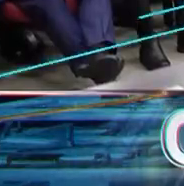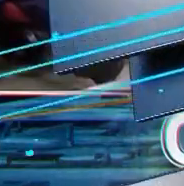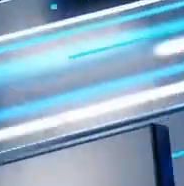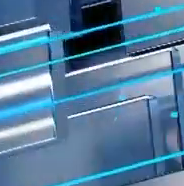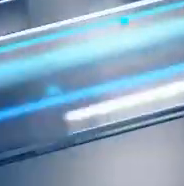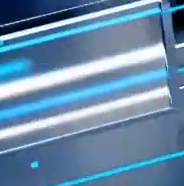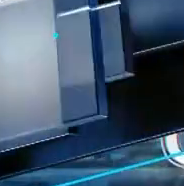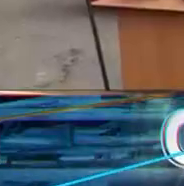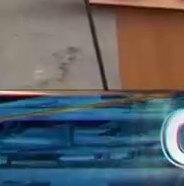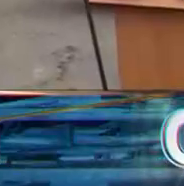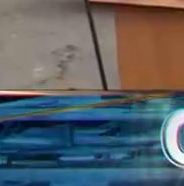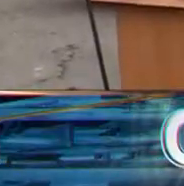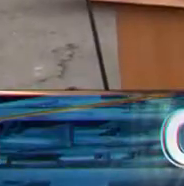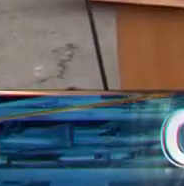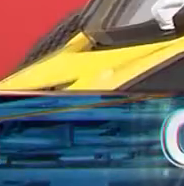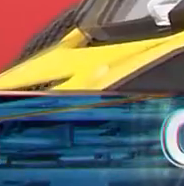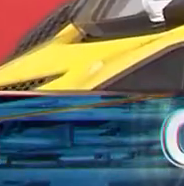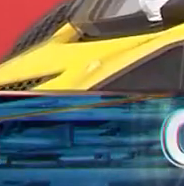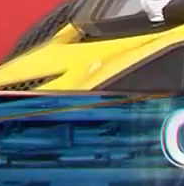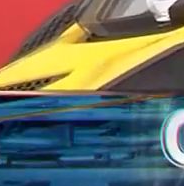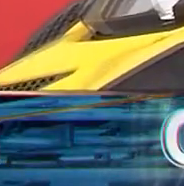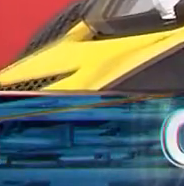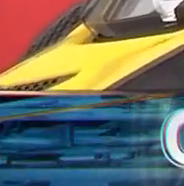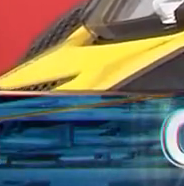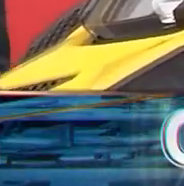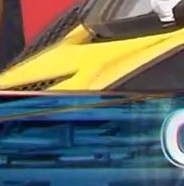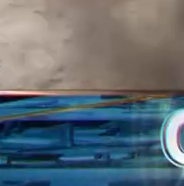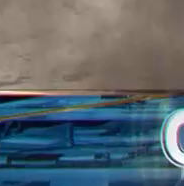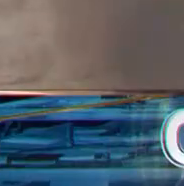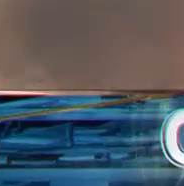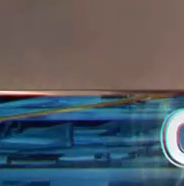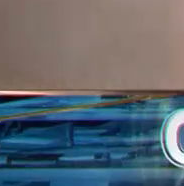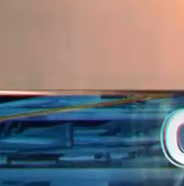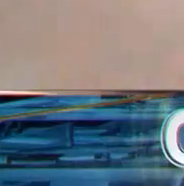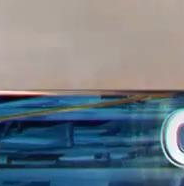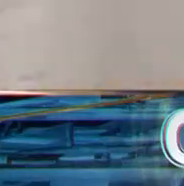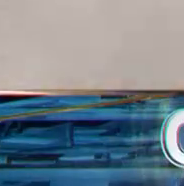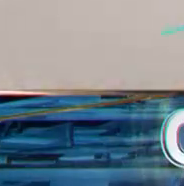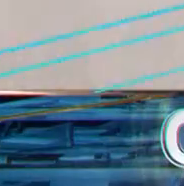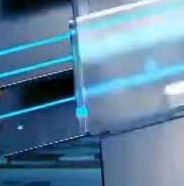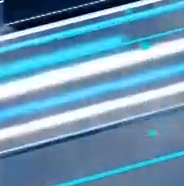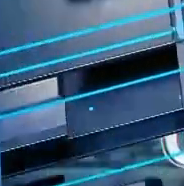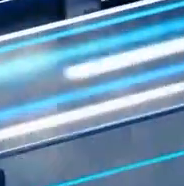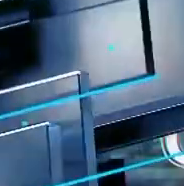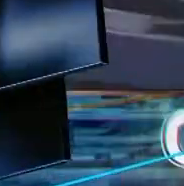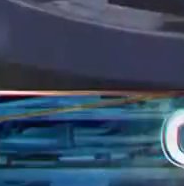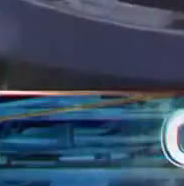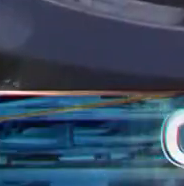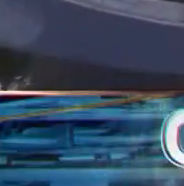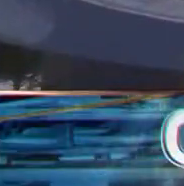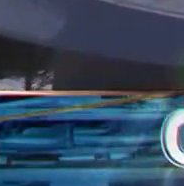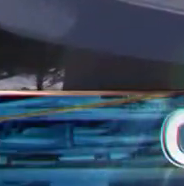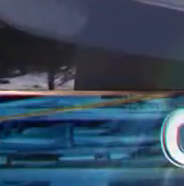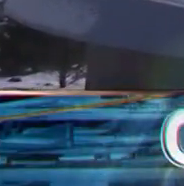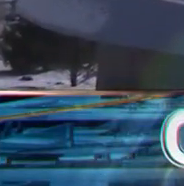области. В строю. Ряды юных спасателей области пополняются школьниками Илийского района.